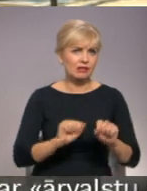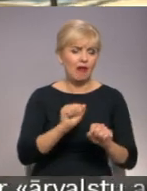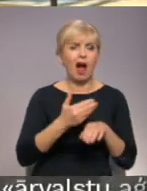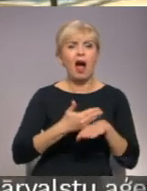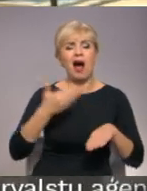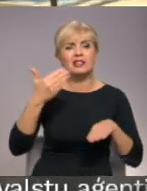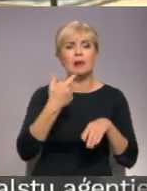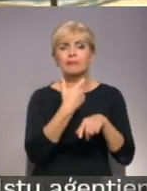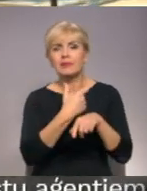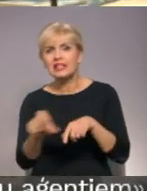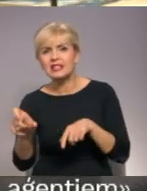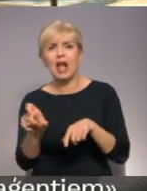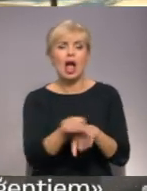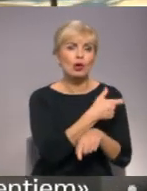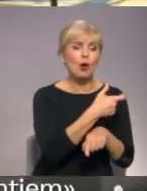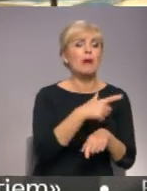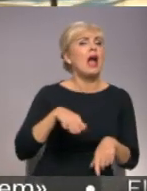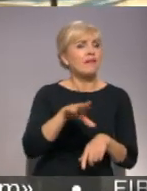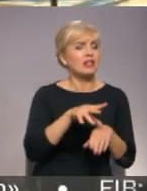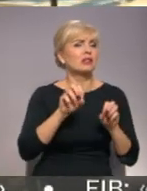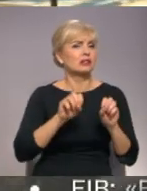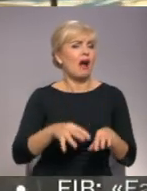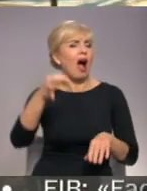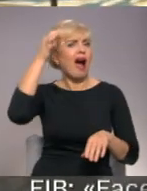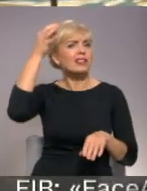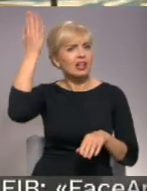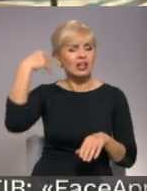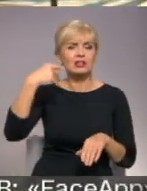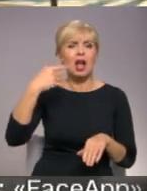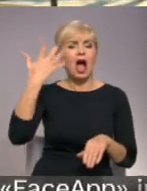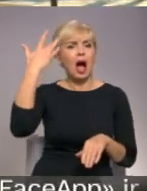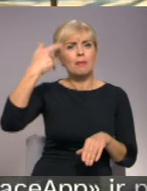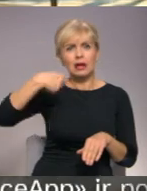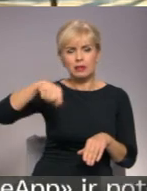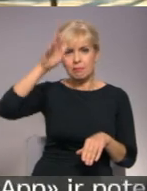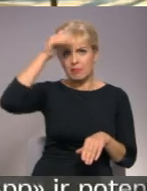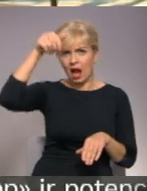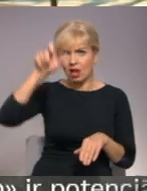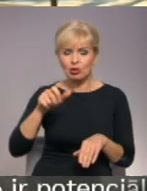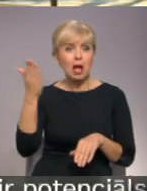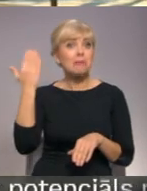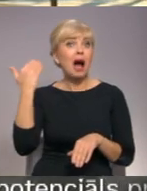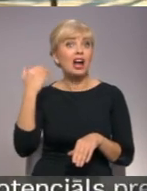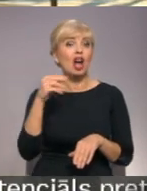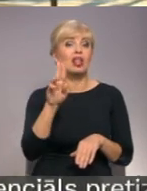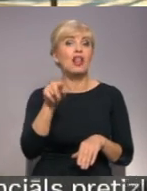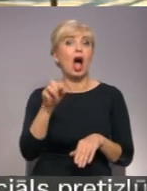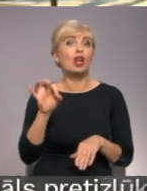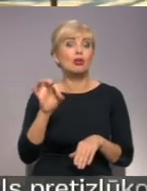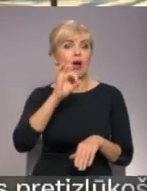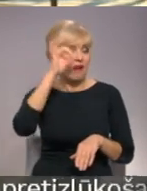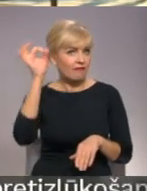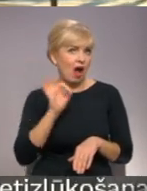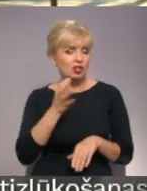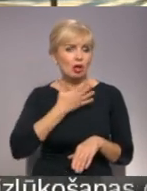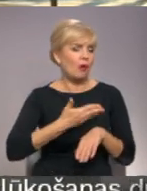asiem izteikumiem. Visiem te vēl ir svaigā atmiņā Donalda Trumpa izteikumi pagājušajā NATO samitā, kad viņš Vācijai